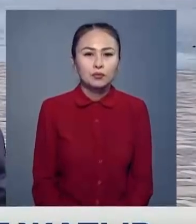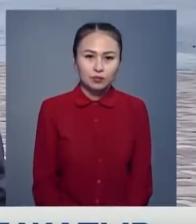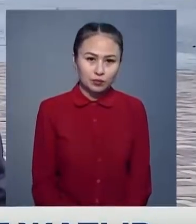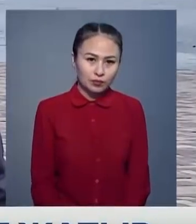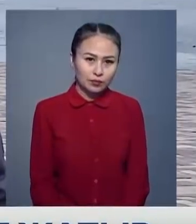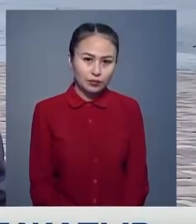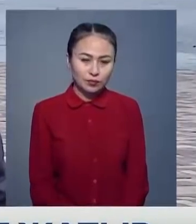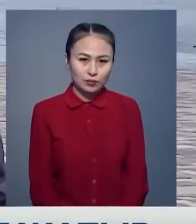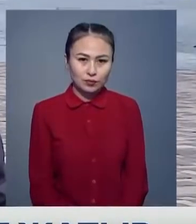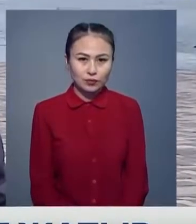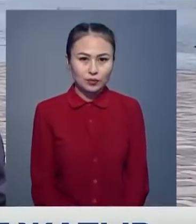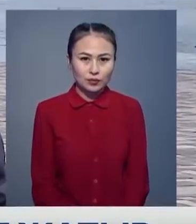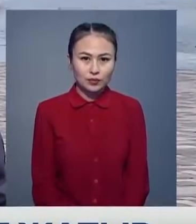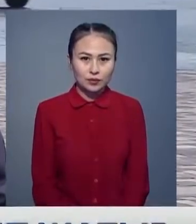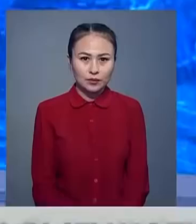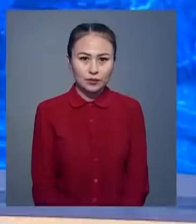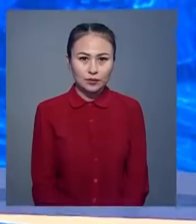24, Алматы облысынан.